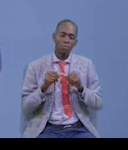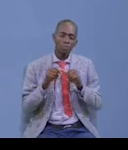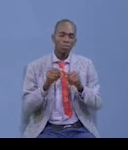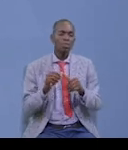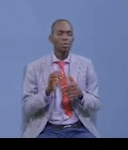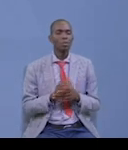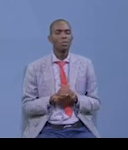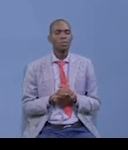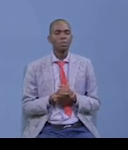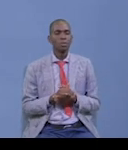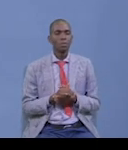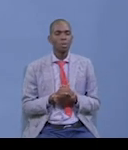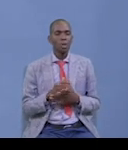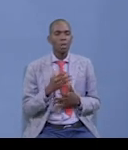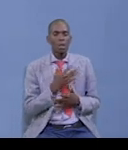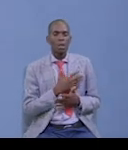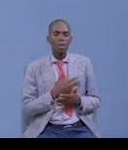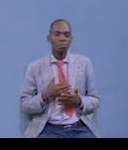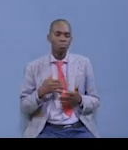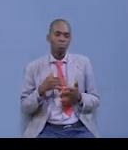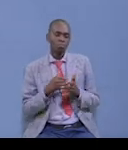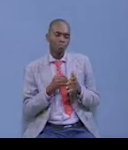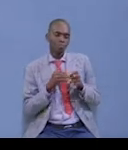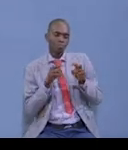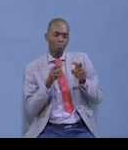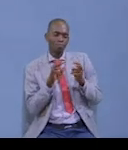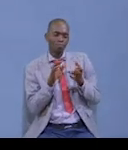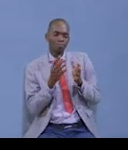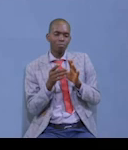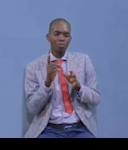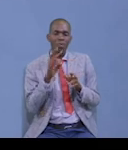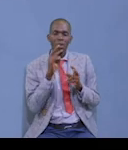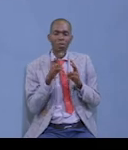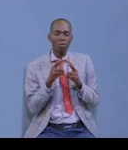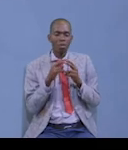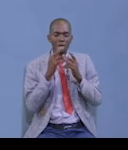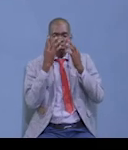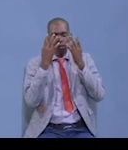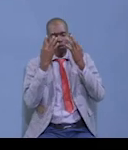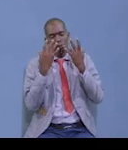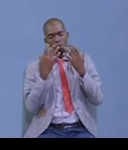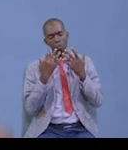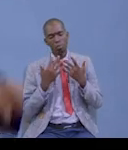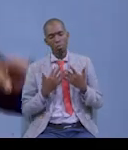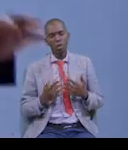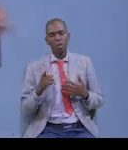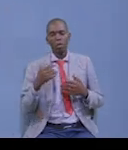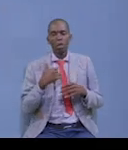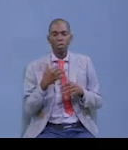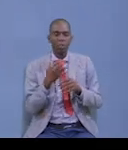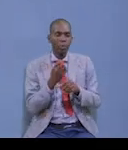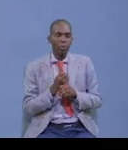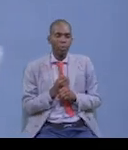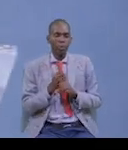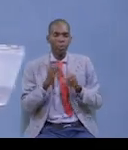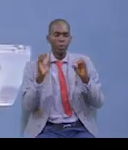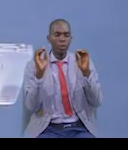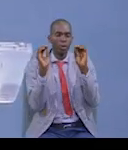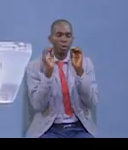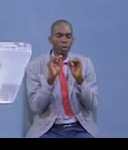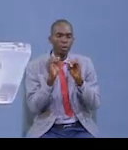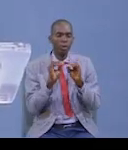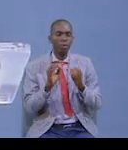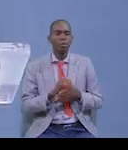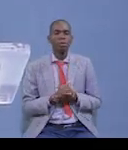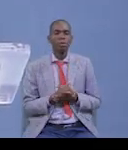ముందుకు వెళ్తున్నారు. And it's like you're so sad, you've got nothing. అది ఎలా ఉందంటే ఏమీ పట్టలేదు వారు విచారంతో ఉన్నారు.